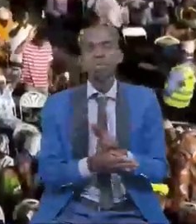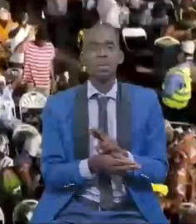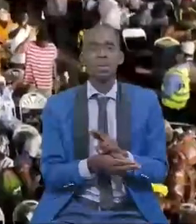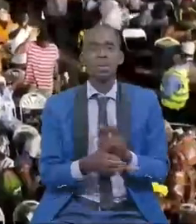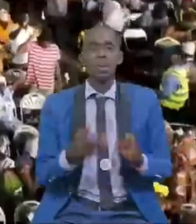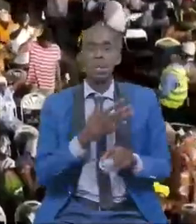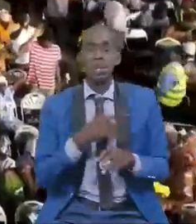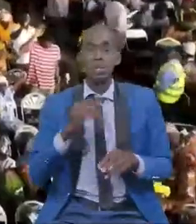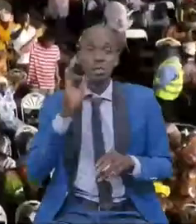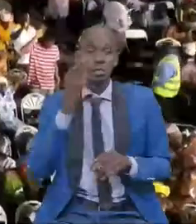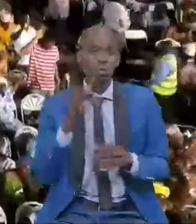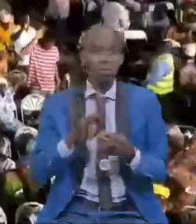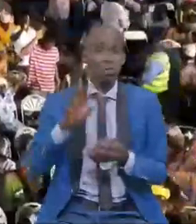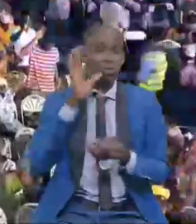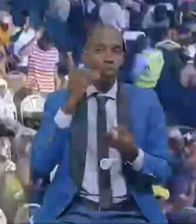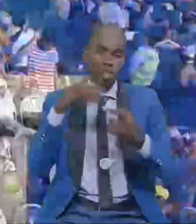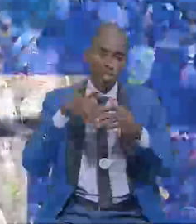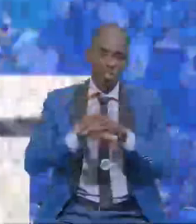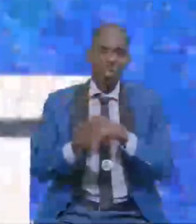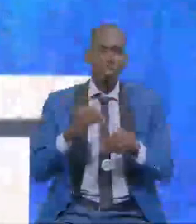alors le fruit de l'esprit va venir dans ta vie.